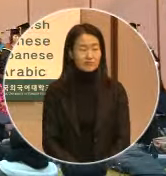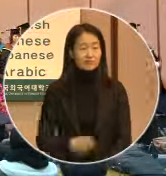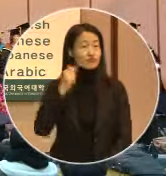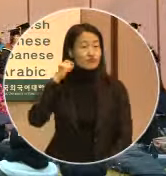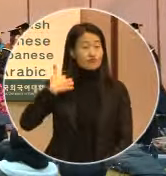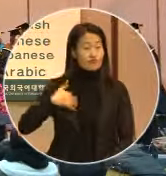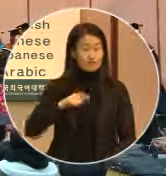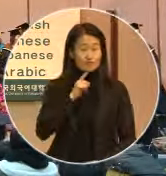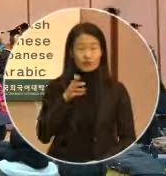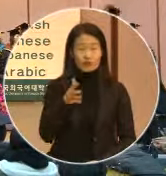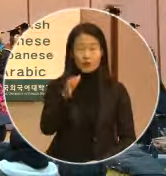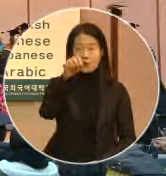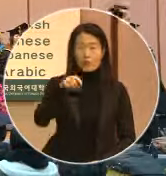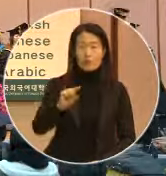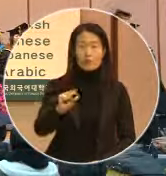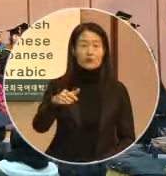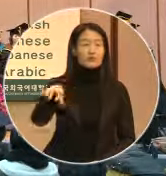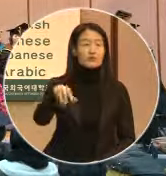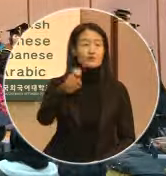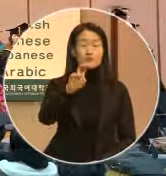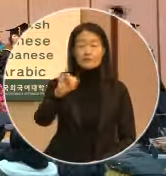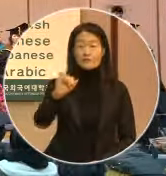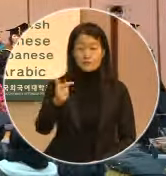중국어 학부장 권종인 교수님.